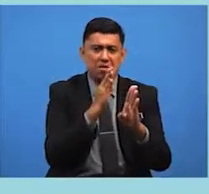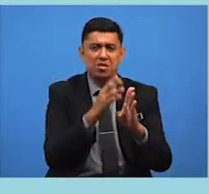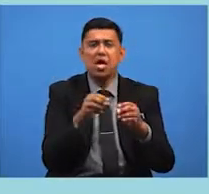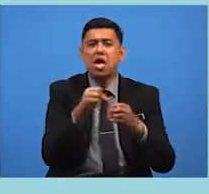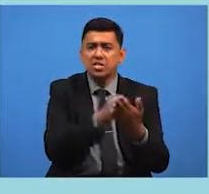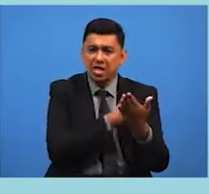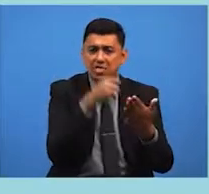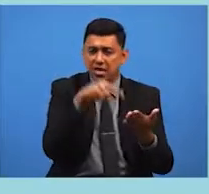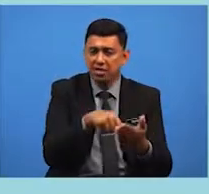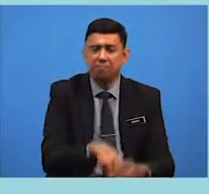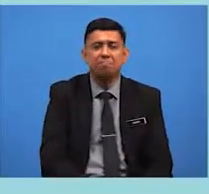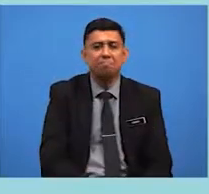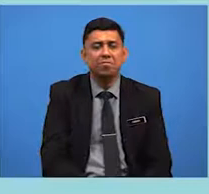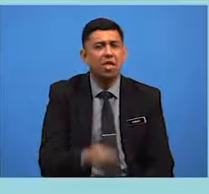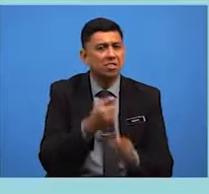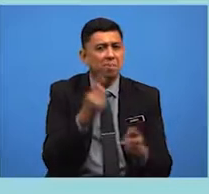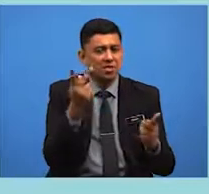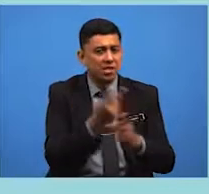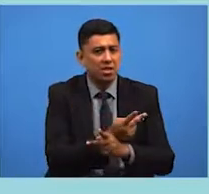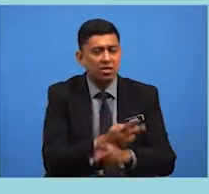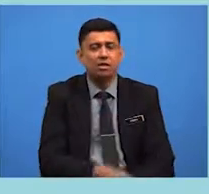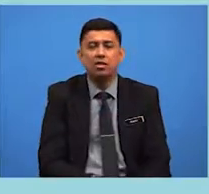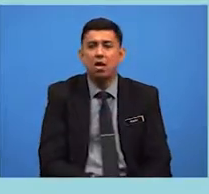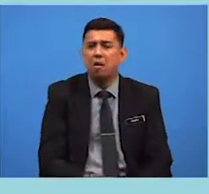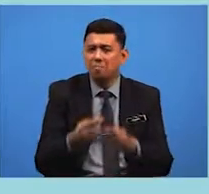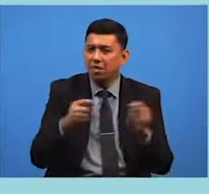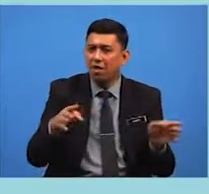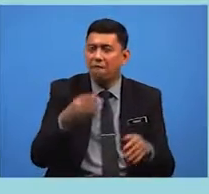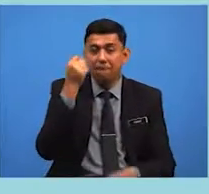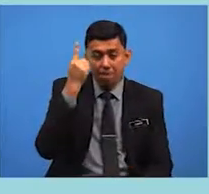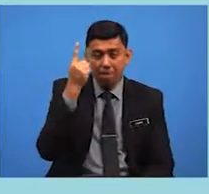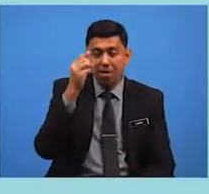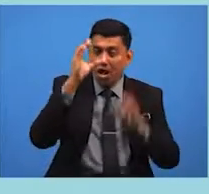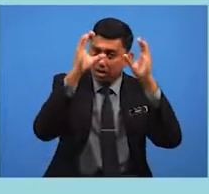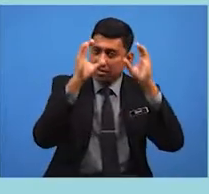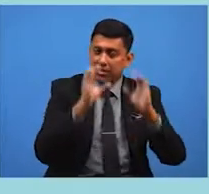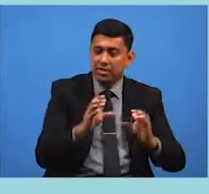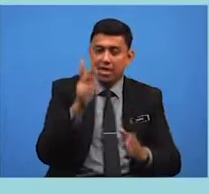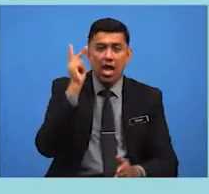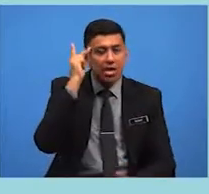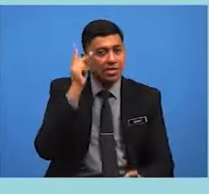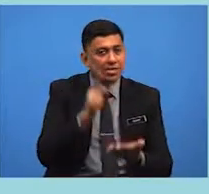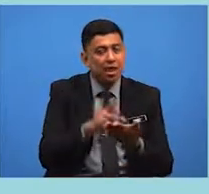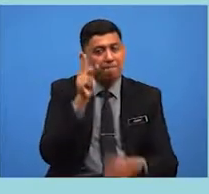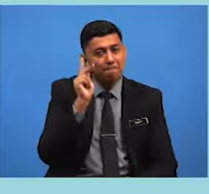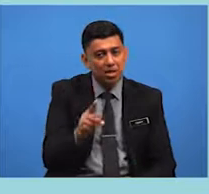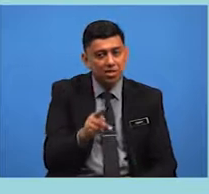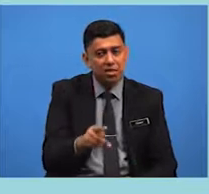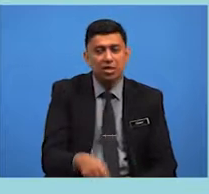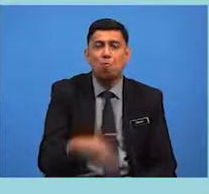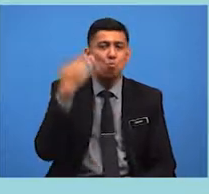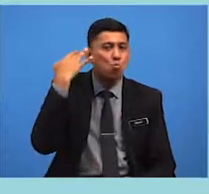Tepat sekali. Nampaknya kamu semua telah faham cara mengenal pasti unsur bunyi